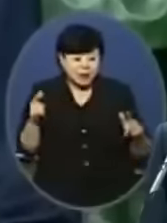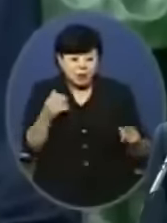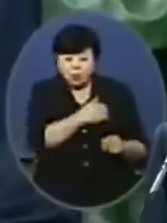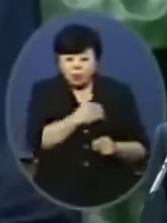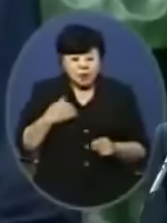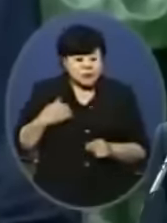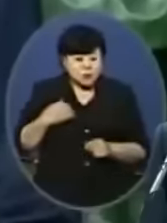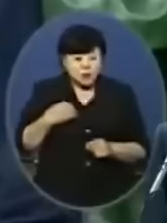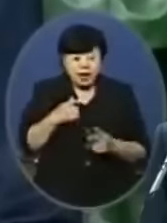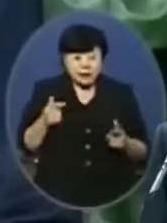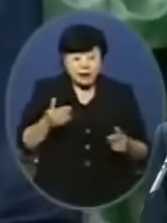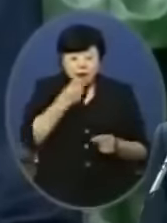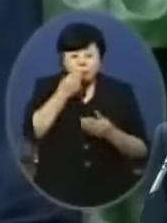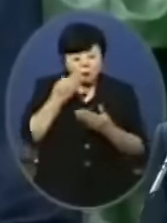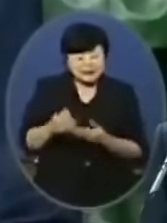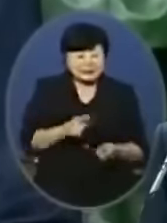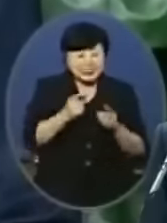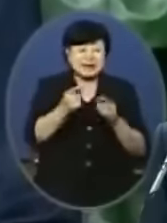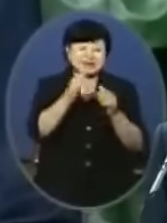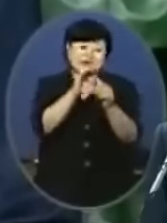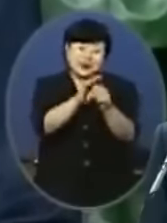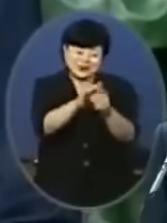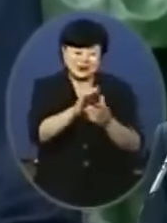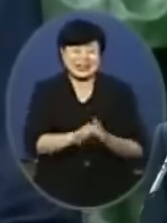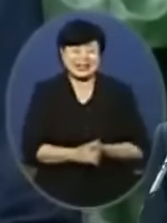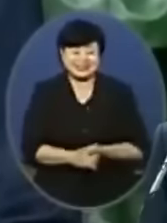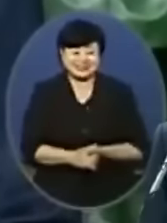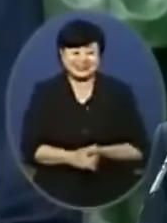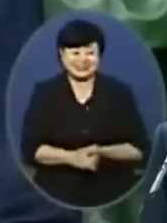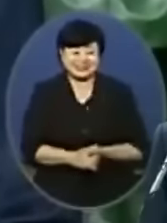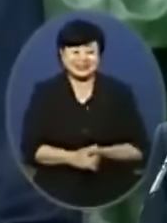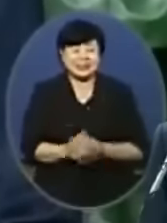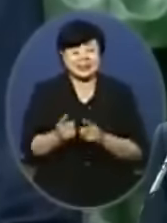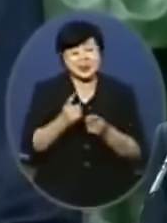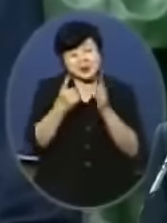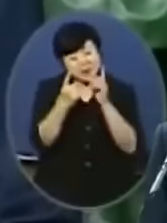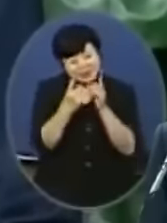만족하지 못하지요. 복받은 삶을 살게 해주는 것입니다. 우리는 서로 만나면